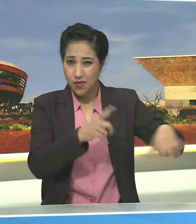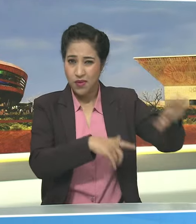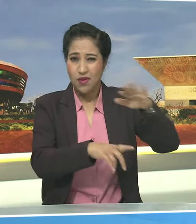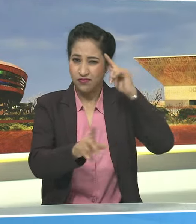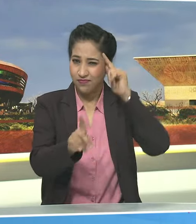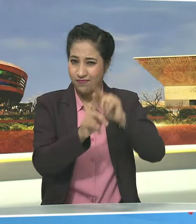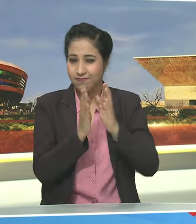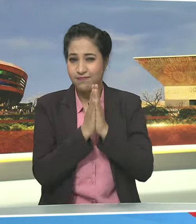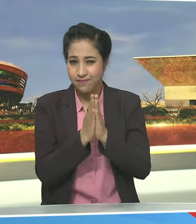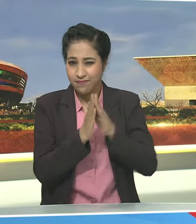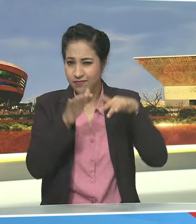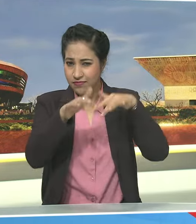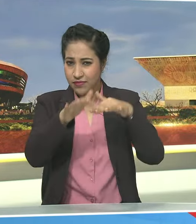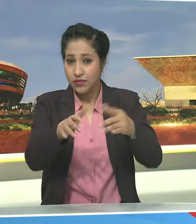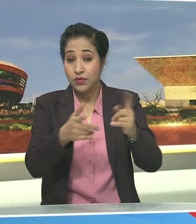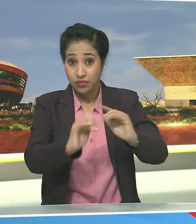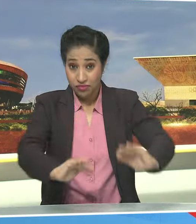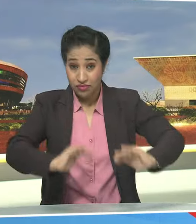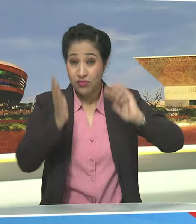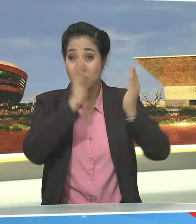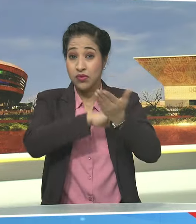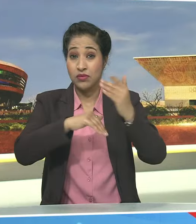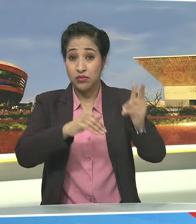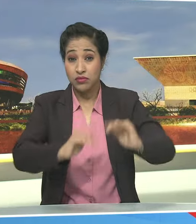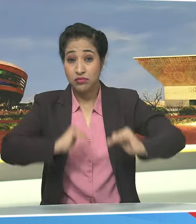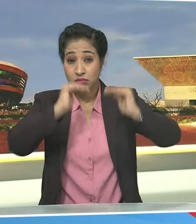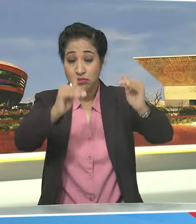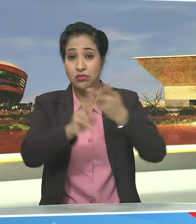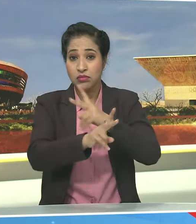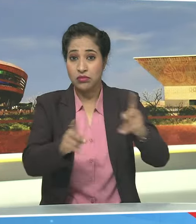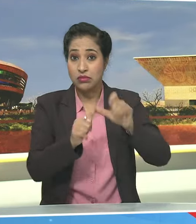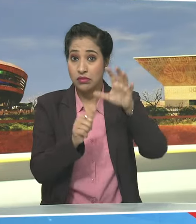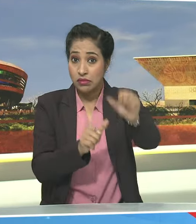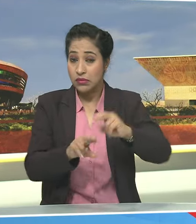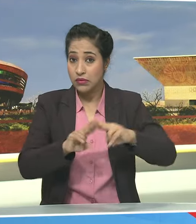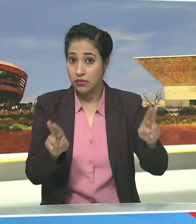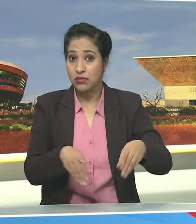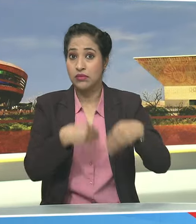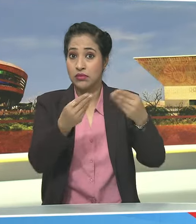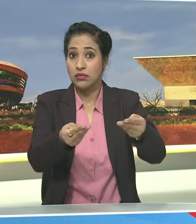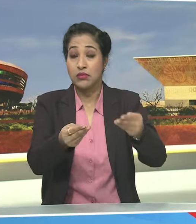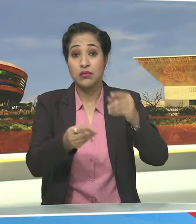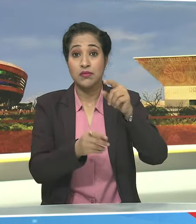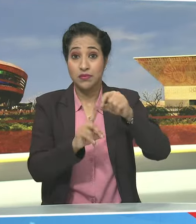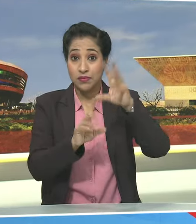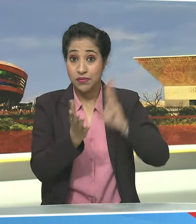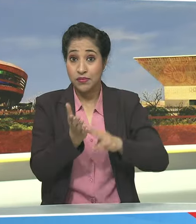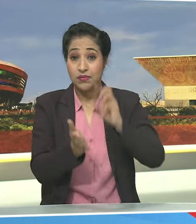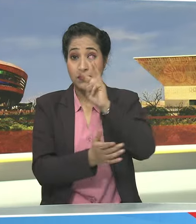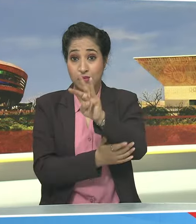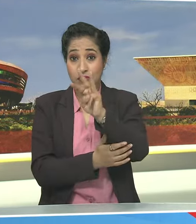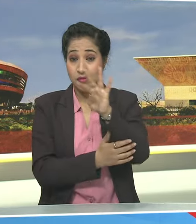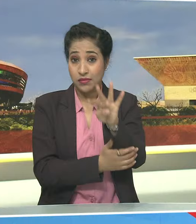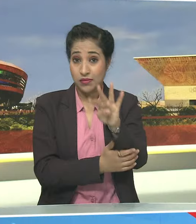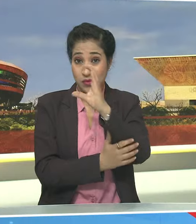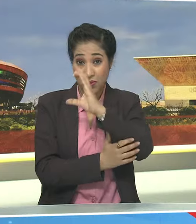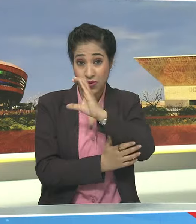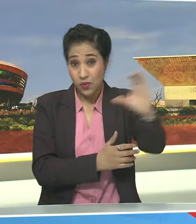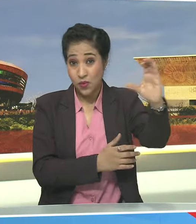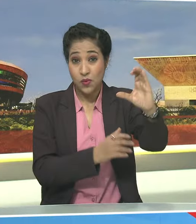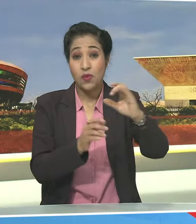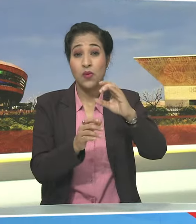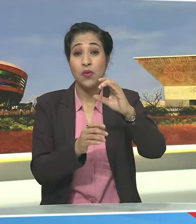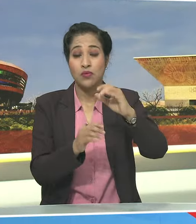को विश्व स्तरीय सुविधाएं उपलब्ध कराएगी पीएम 4400 करोड़ रुपए से अधिक लागत